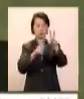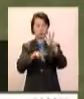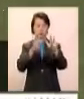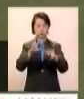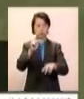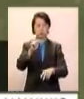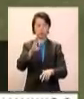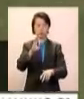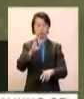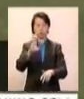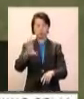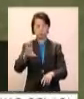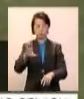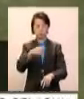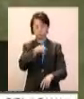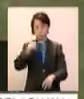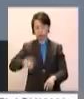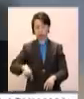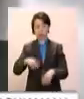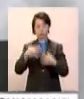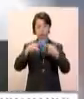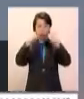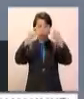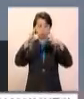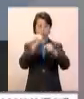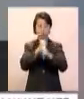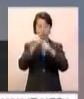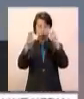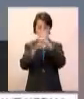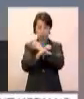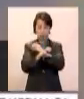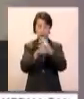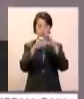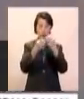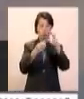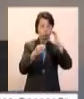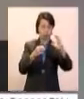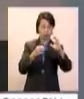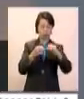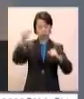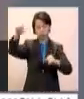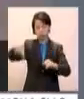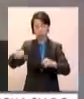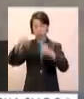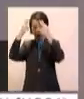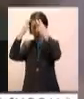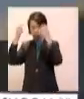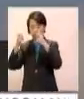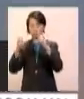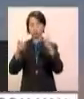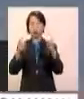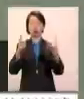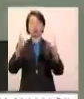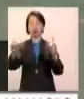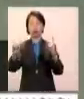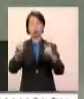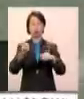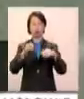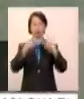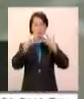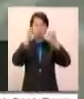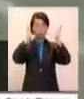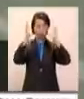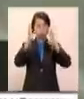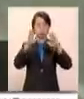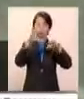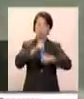di China awal tahun ini. Setelah berjaya memberikan cabaran peringkat kumpulan C termasuk menumbangkan Arab Saudi 1-0, Harimau Muda terpaksa